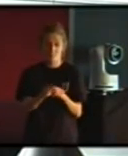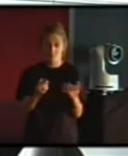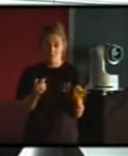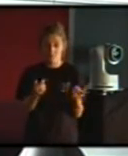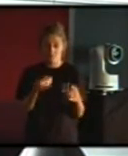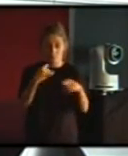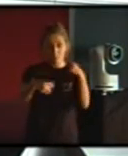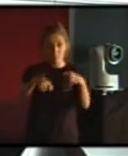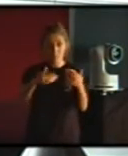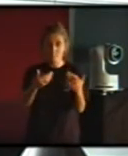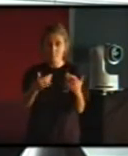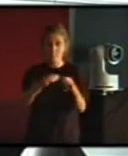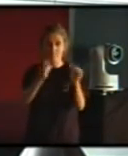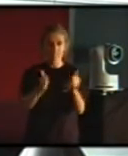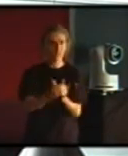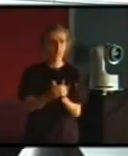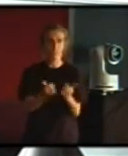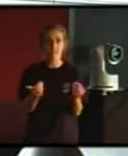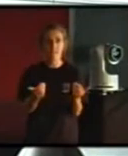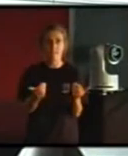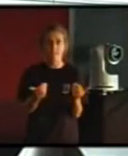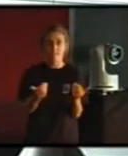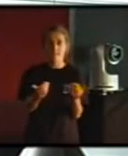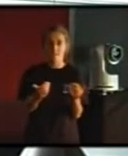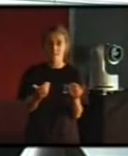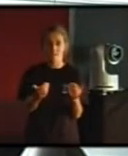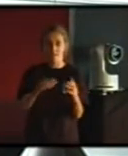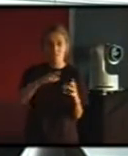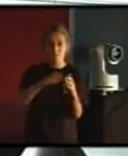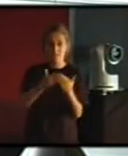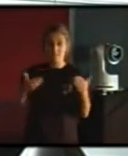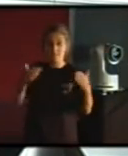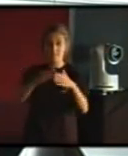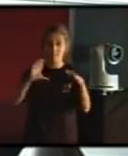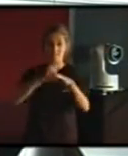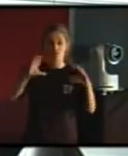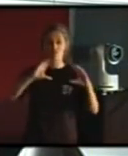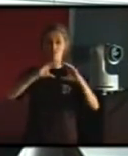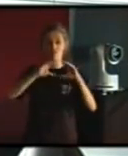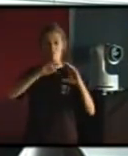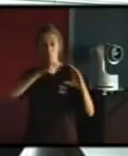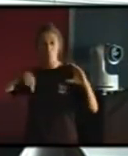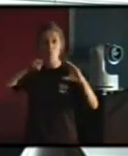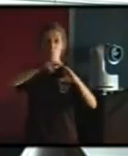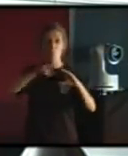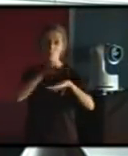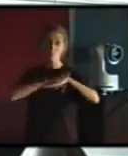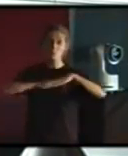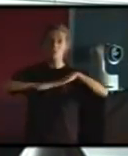sa matière et sa robe ne sont pas toujours les mêmes, elle est dans la rondeur, dans la souplesse, dans le soyeux,